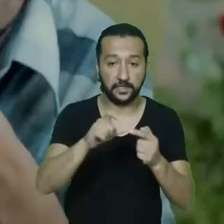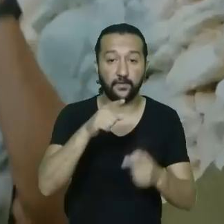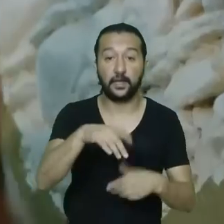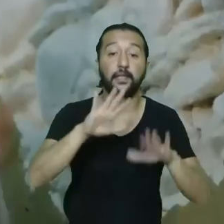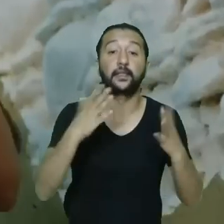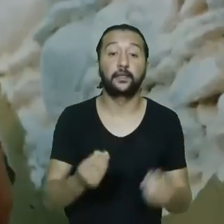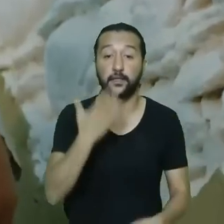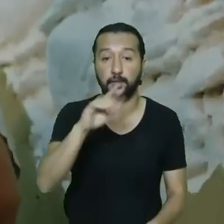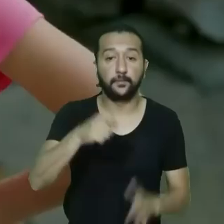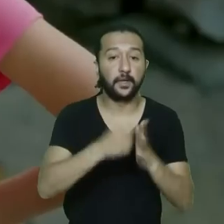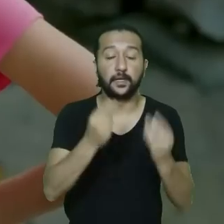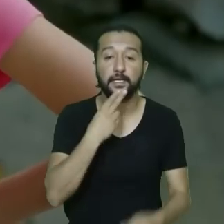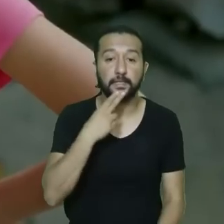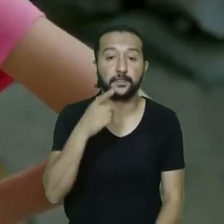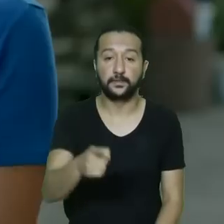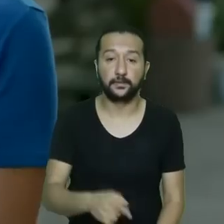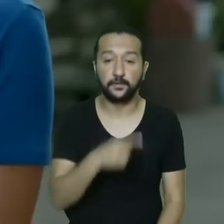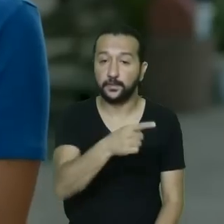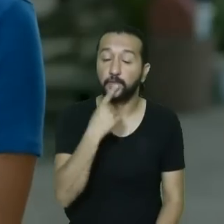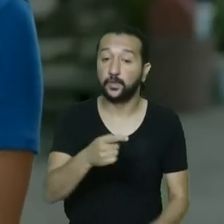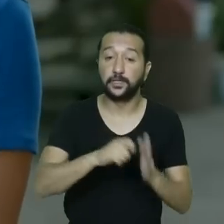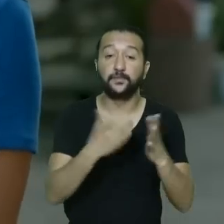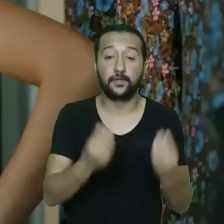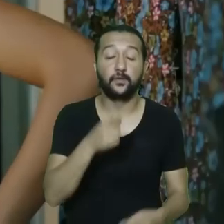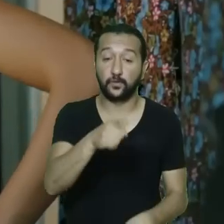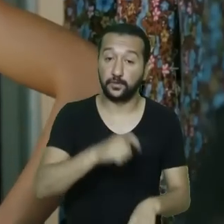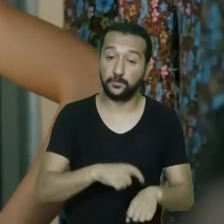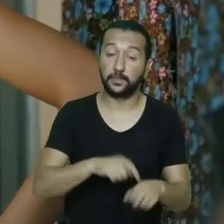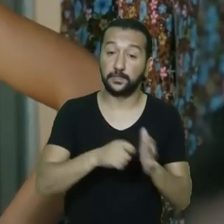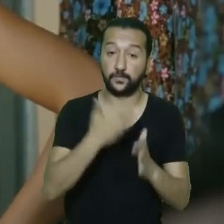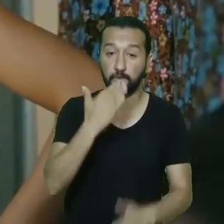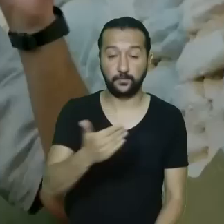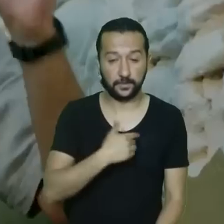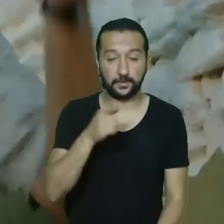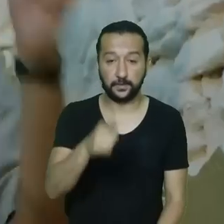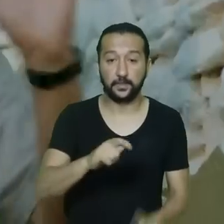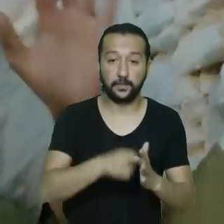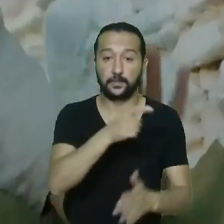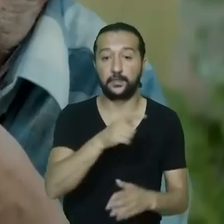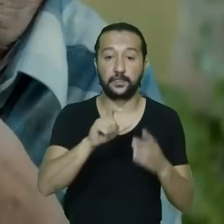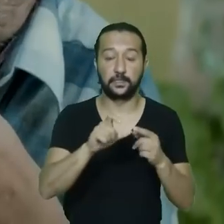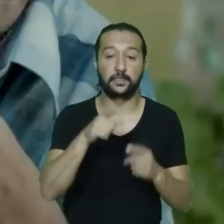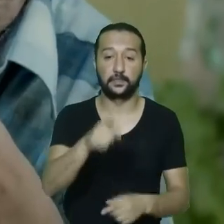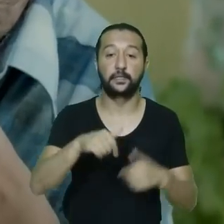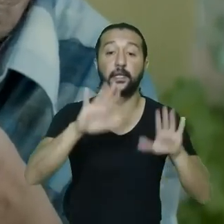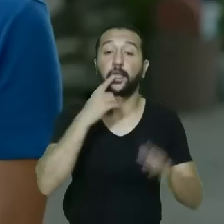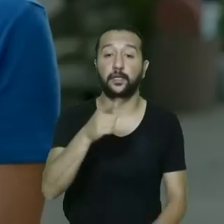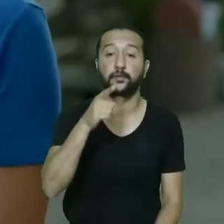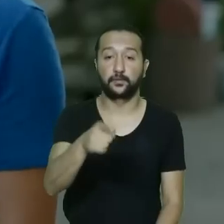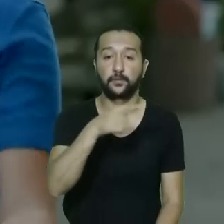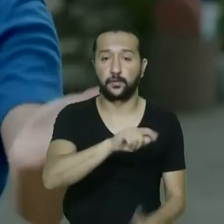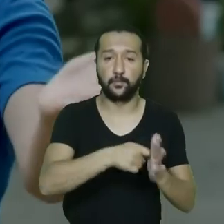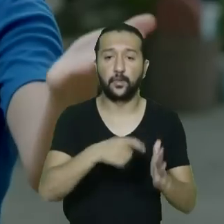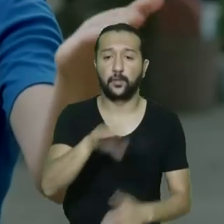Şafak. Değil. Değil, parol ne göz parola. Parola, Osman şey baba, parolayı söyleyeceğim ben sana. Parola Şakak. Değil dedim sana.